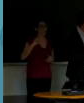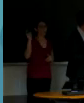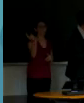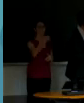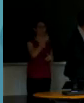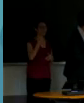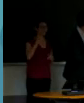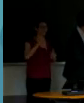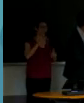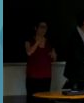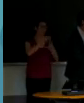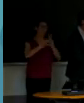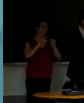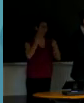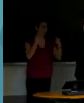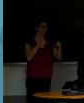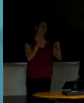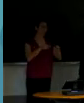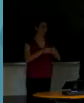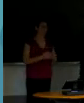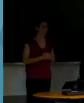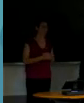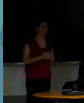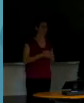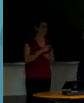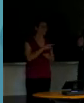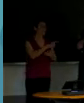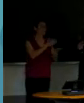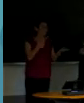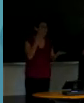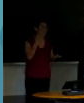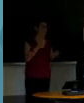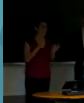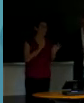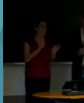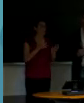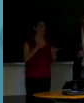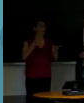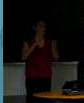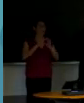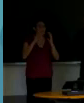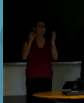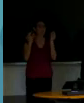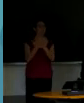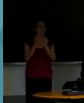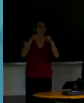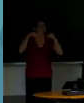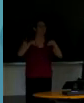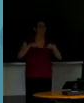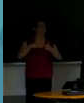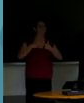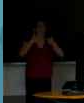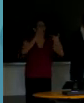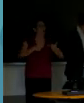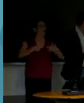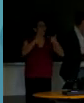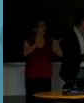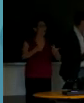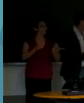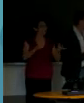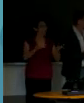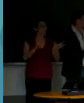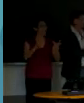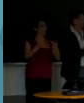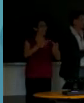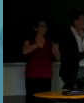che trovate effettivamente tutto quello che il mondo in questo momento sta cercando di offrire alla nostra comunità, e quindi da